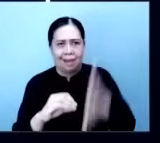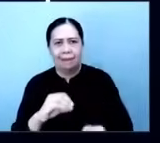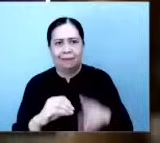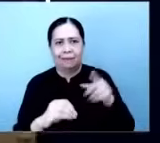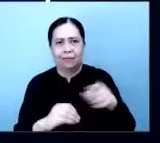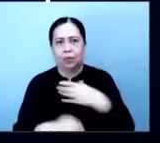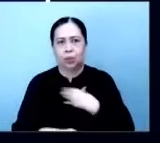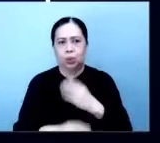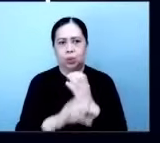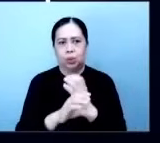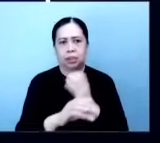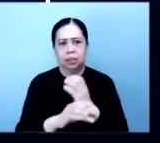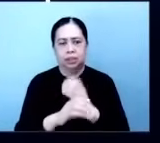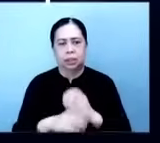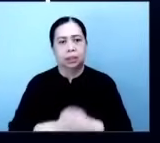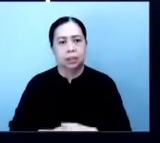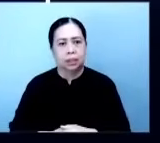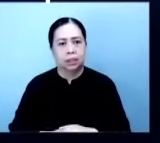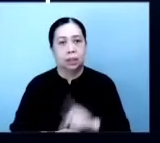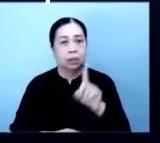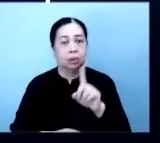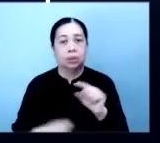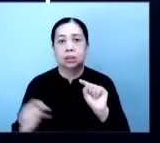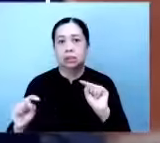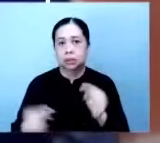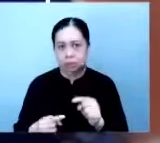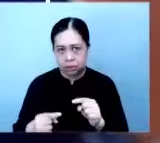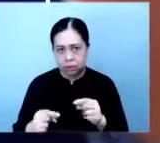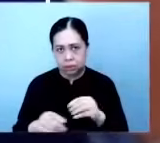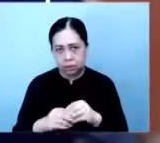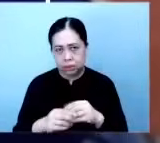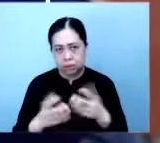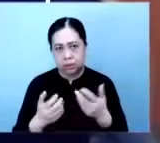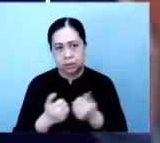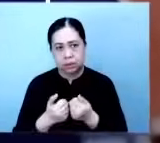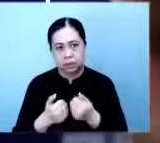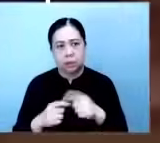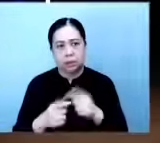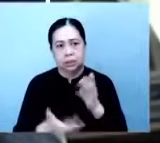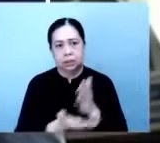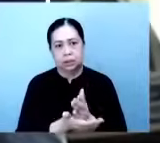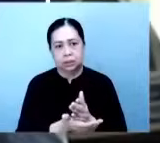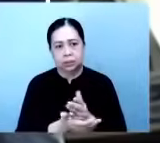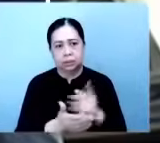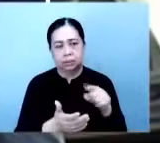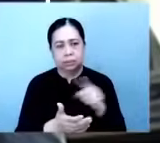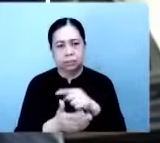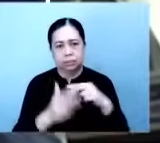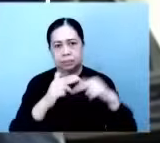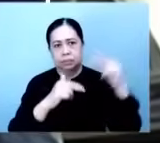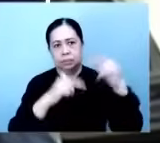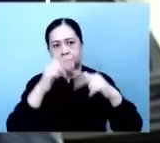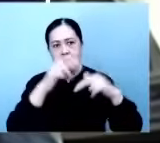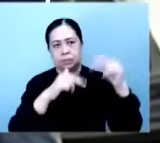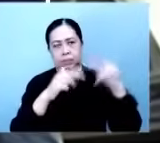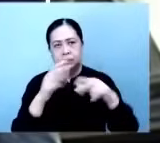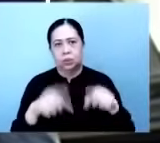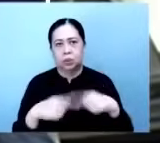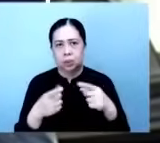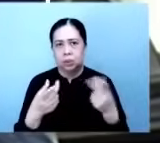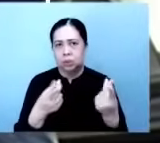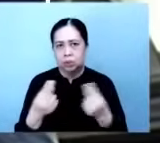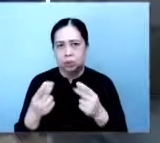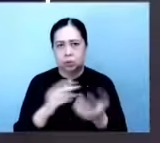sasakyan na yan. Isa naman ang nasugatan sa insidente. Ipinatigil na rin muna ang construction sa lugar habang nagsasagawa ng